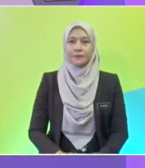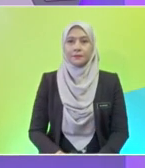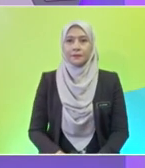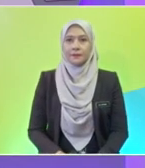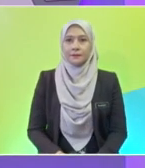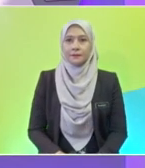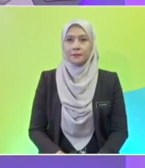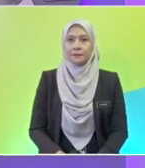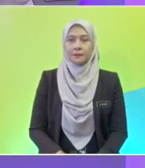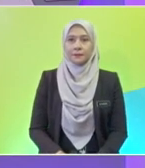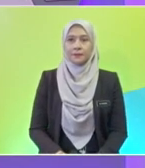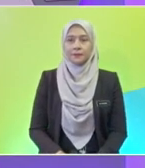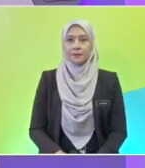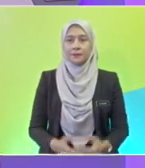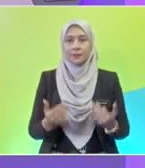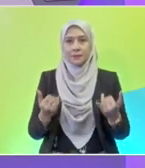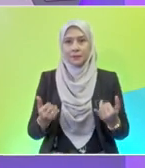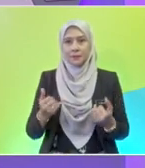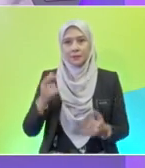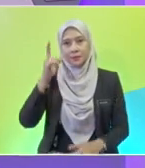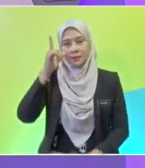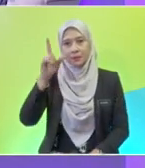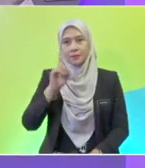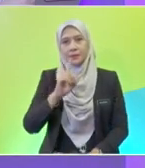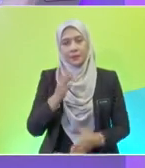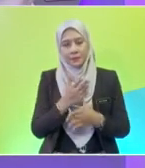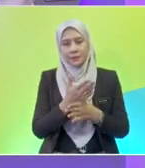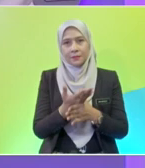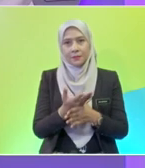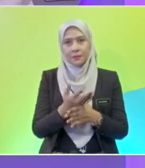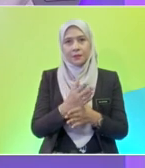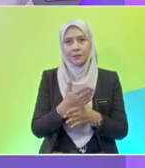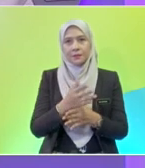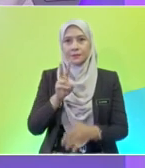kita melihat mana antara kedua-duanya adalah